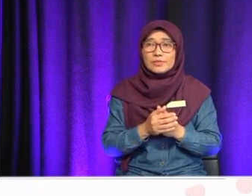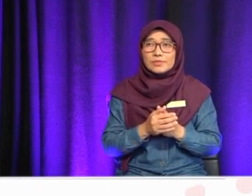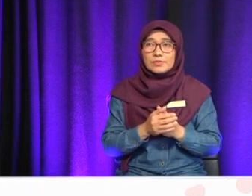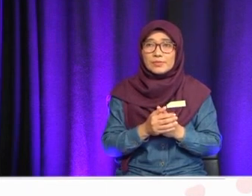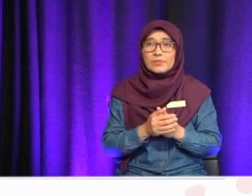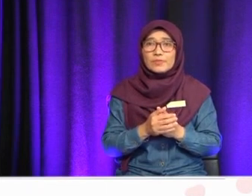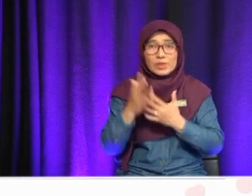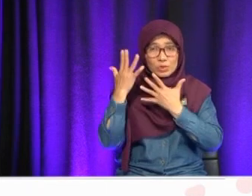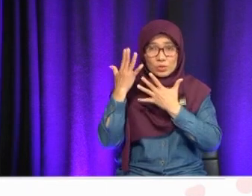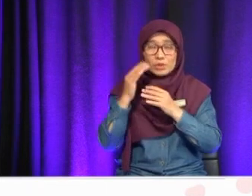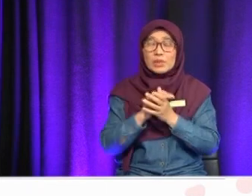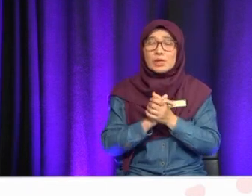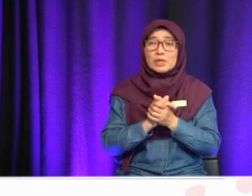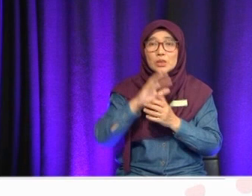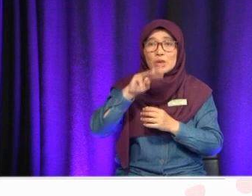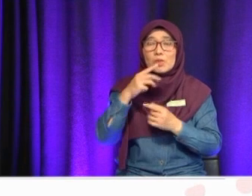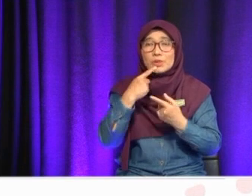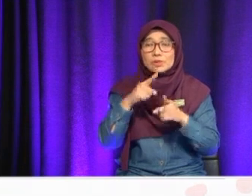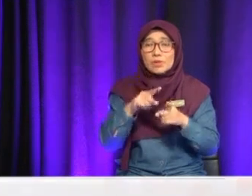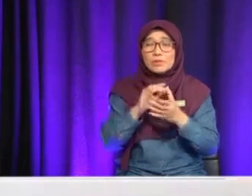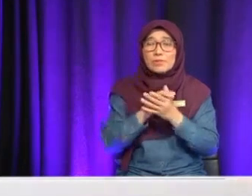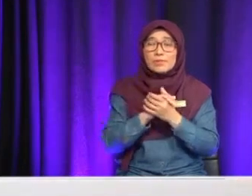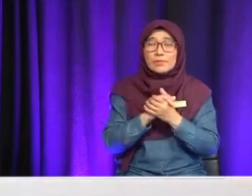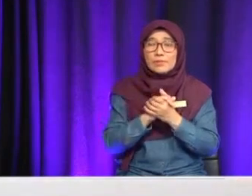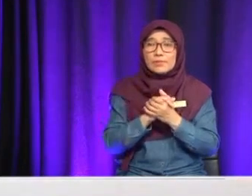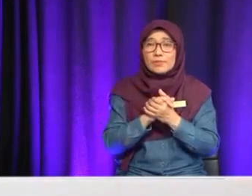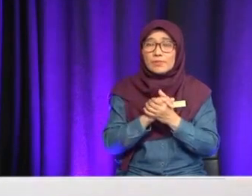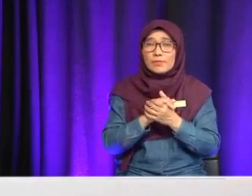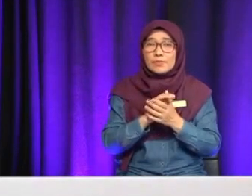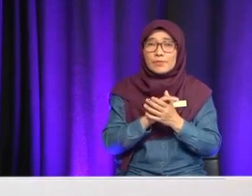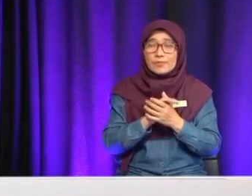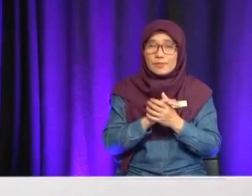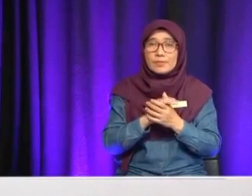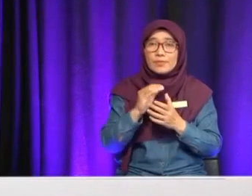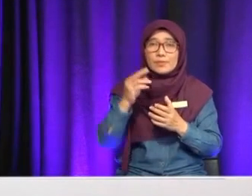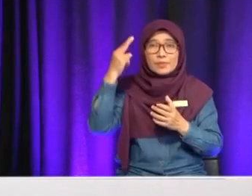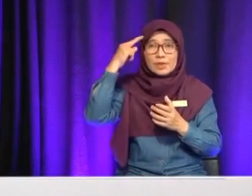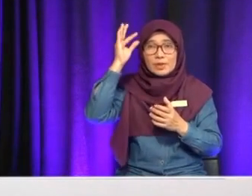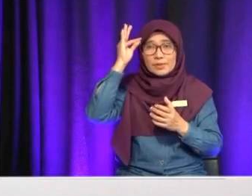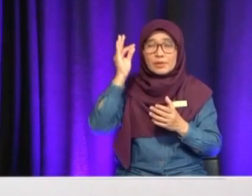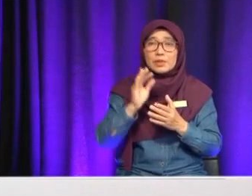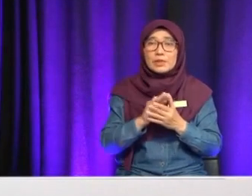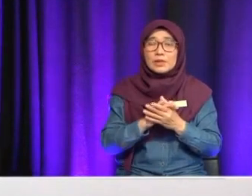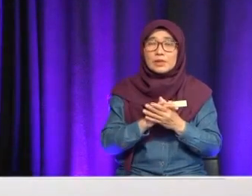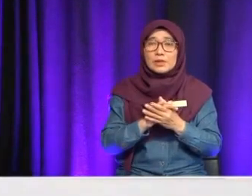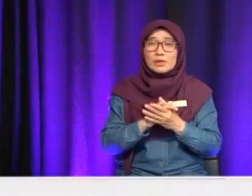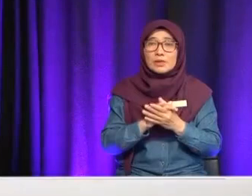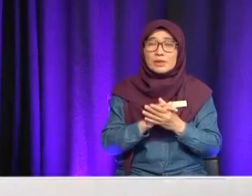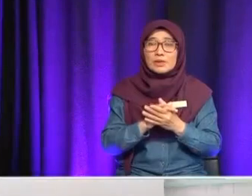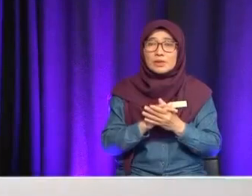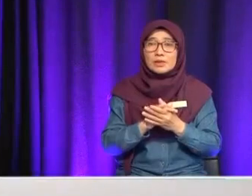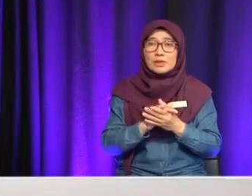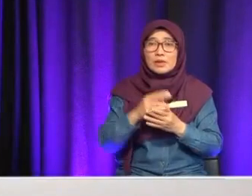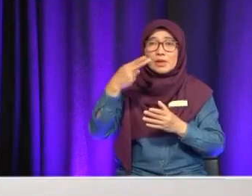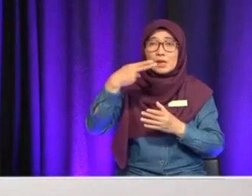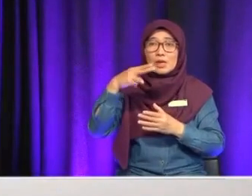sebarang pertambahan bayaran. Apa jawapannya? Saya, Zah. Ya, Hafi. Silakan, Hafi. Jawapan dia